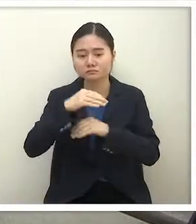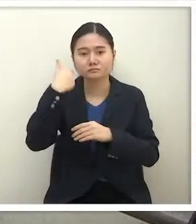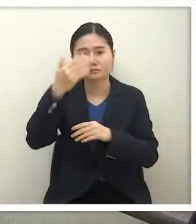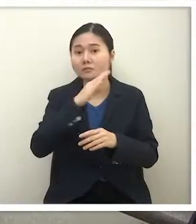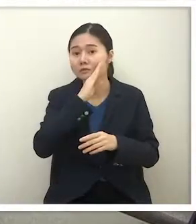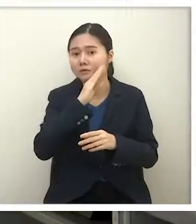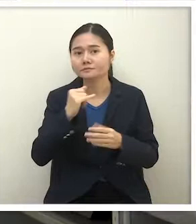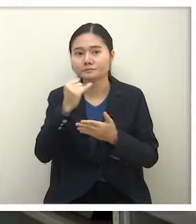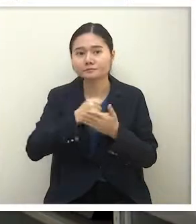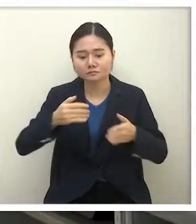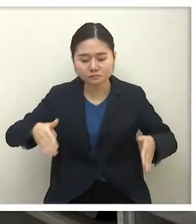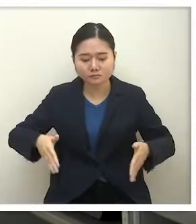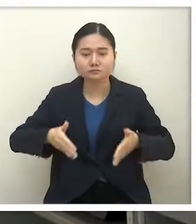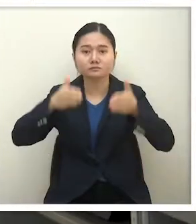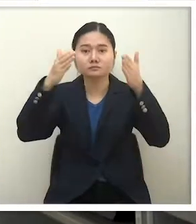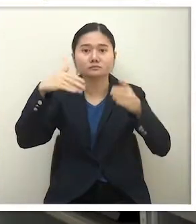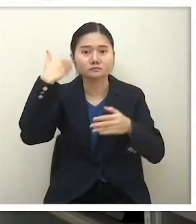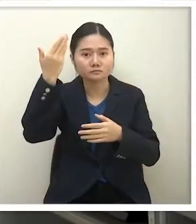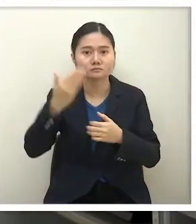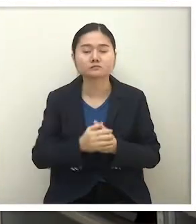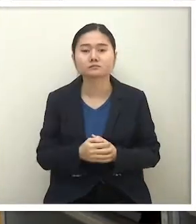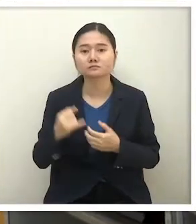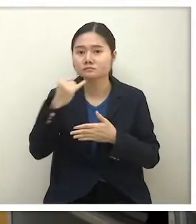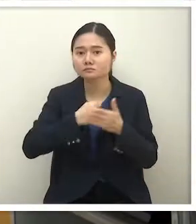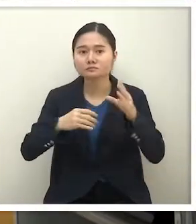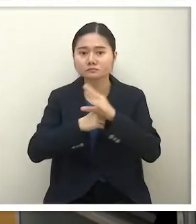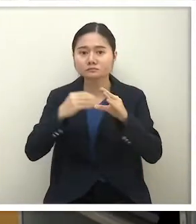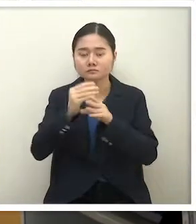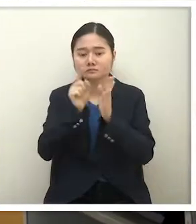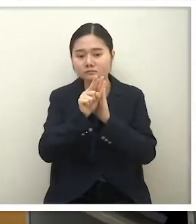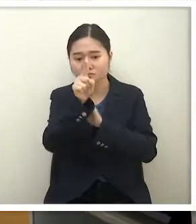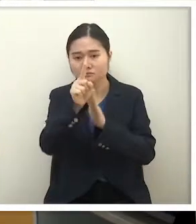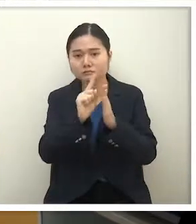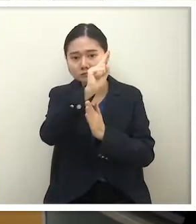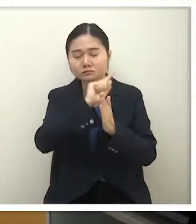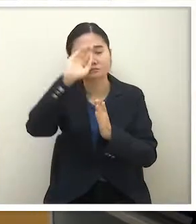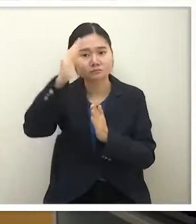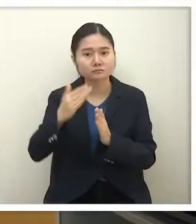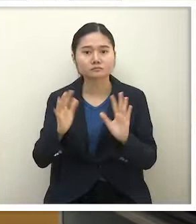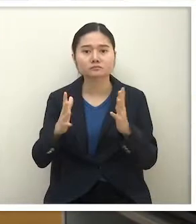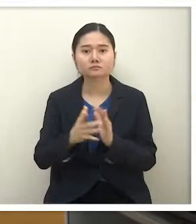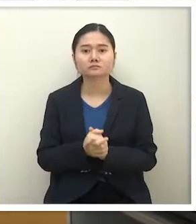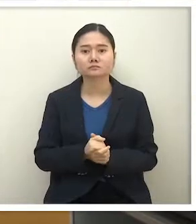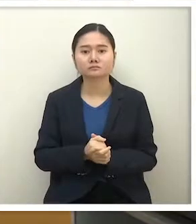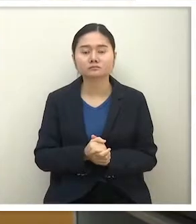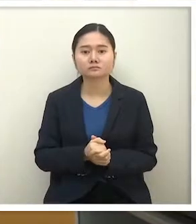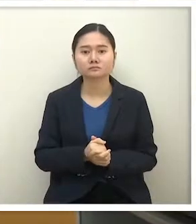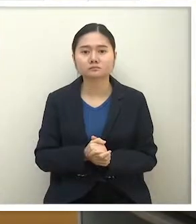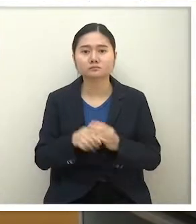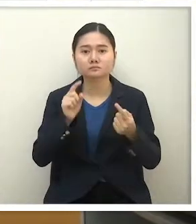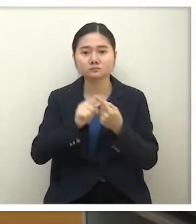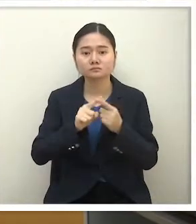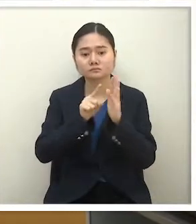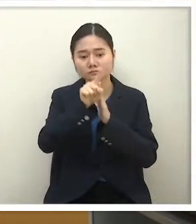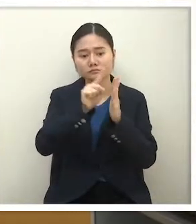ราวาดต้นไม้นะครับให้เราวาดโครงก่อนวาดเป็นโครงเป็นกิ่งที่แบบว่าไม่มีใบจากกิ่งให